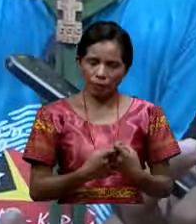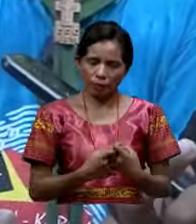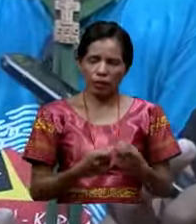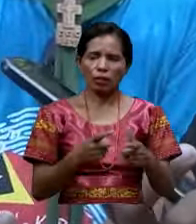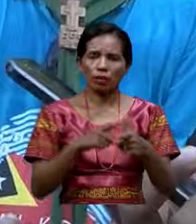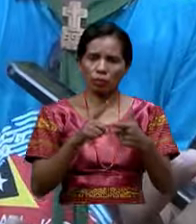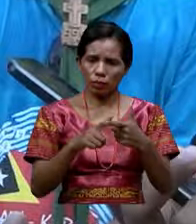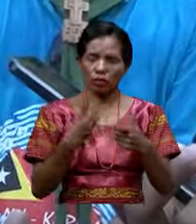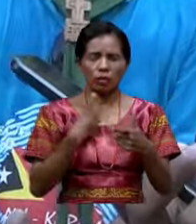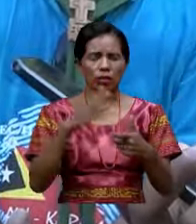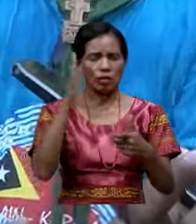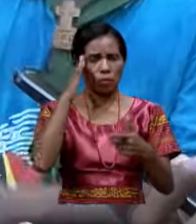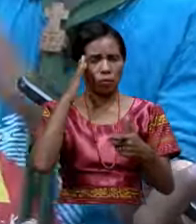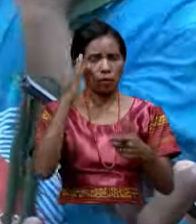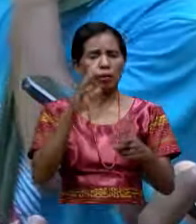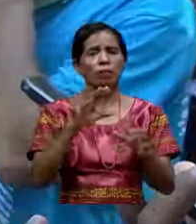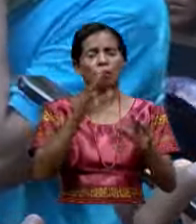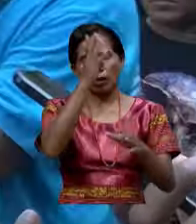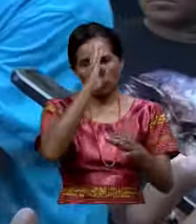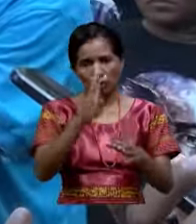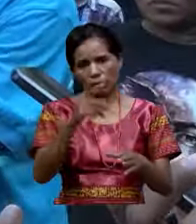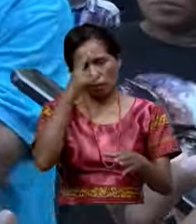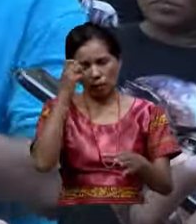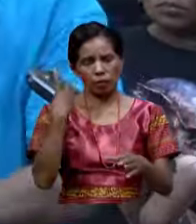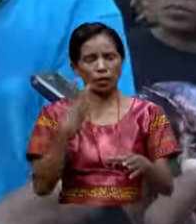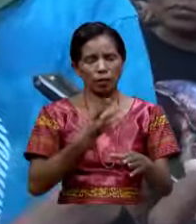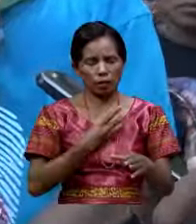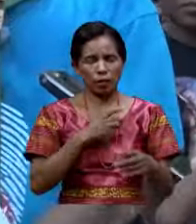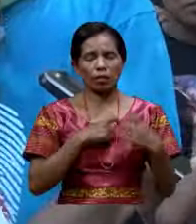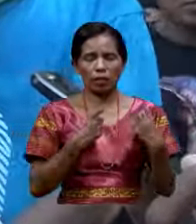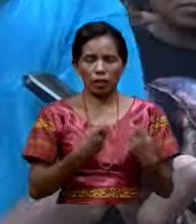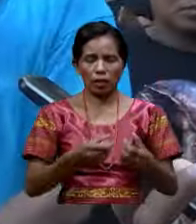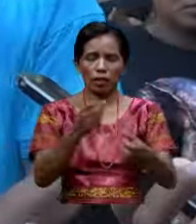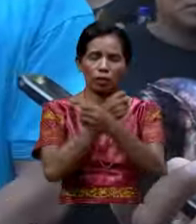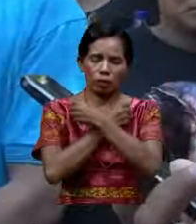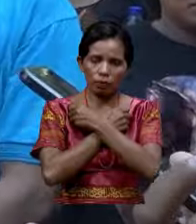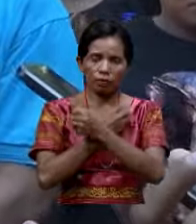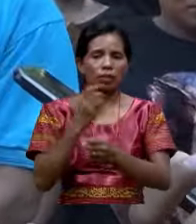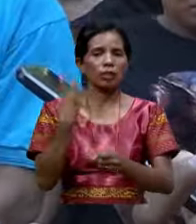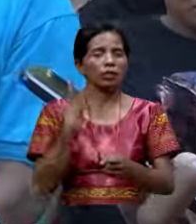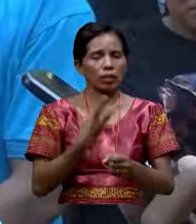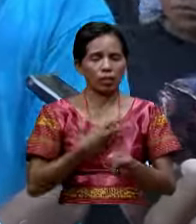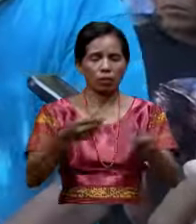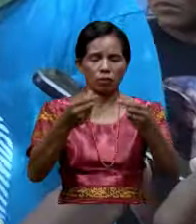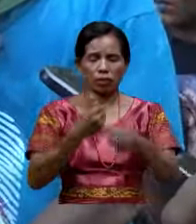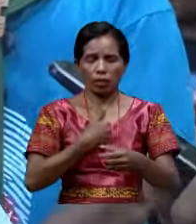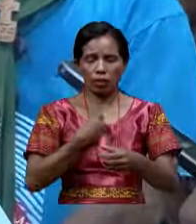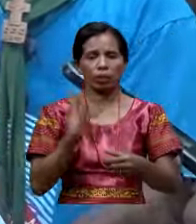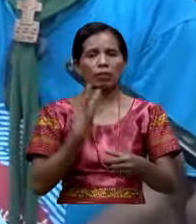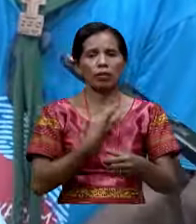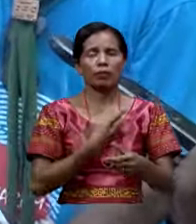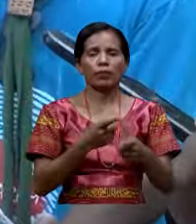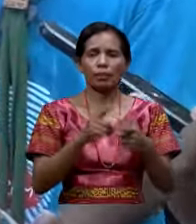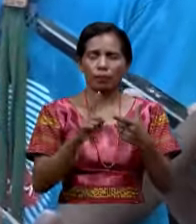hanoin maromak nebe tamba ita sala nain hadomi ita fonian maita. Ita ne mak ita think hanoin no segundo